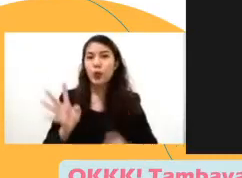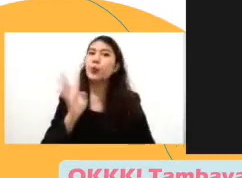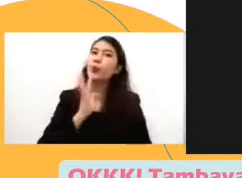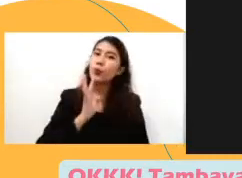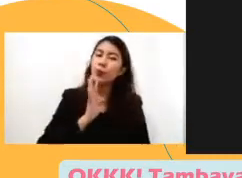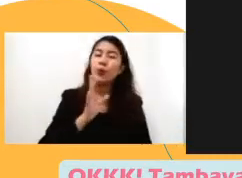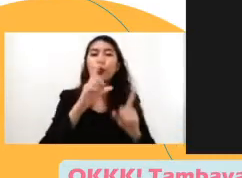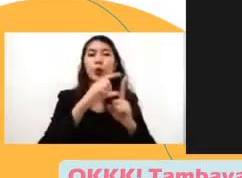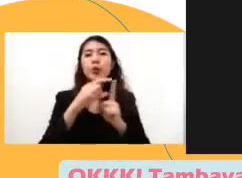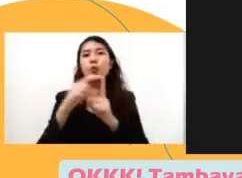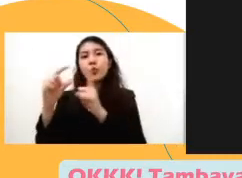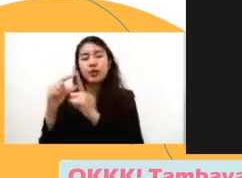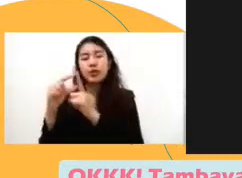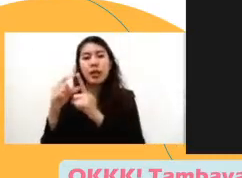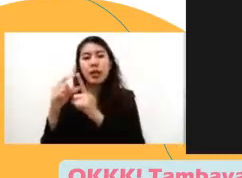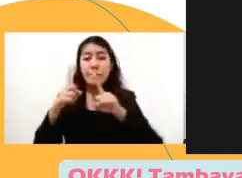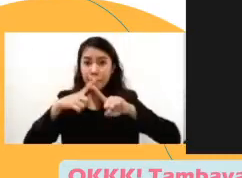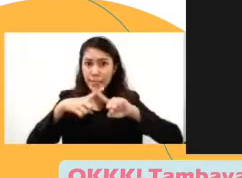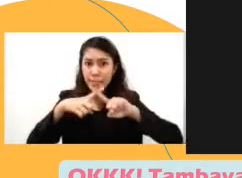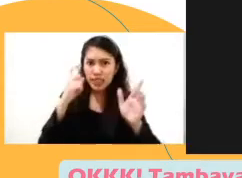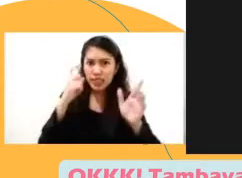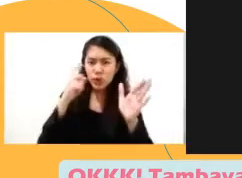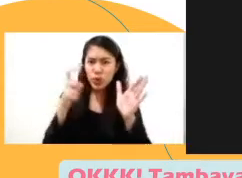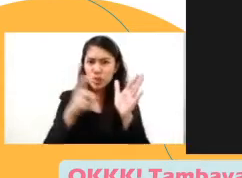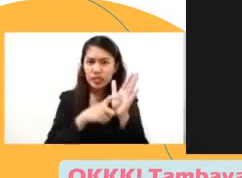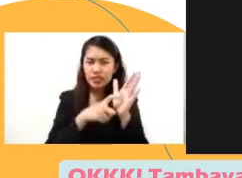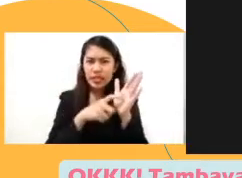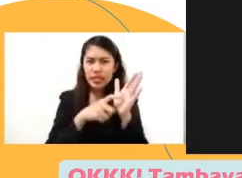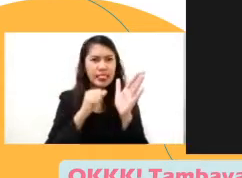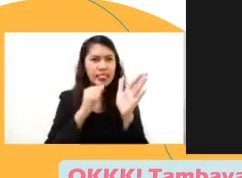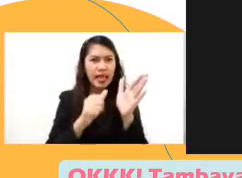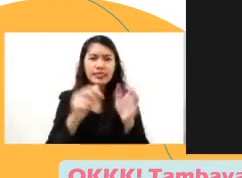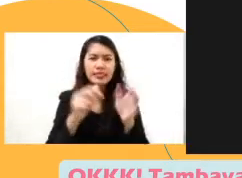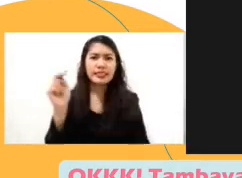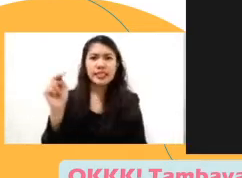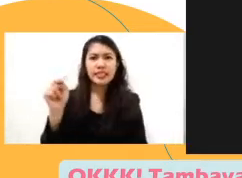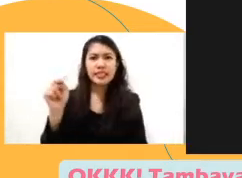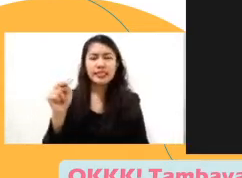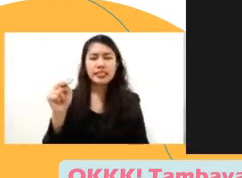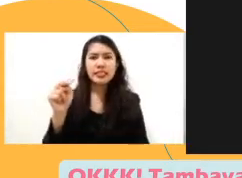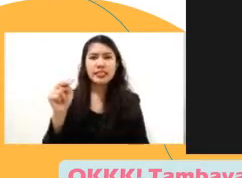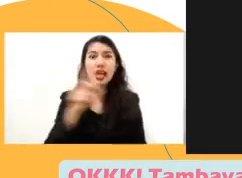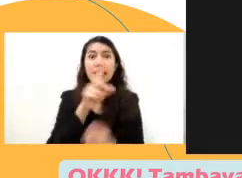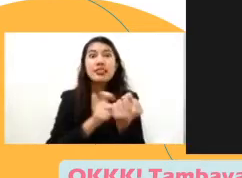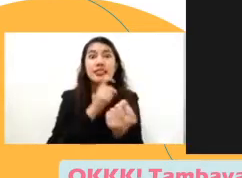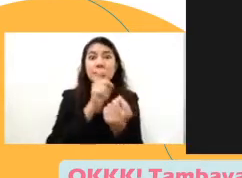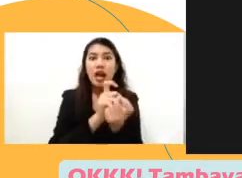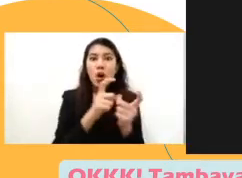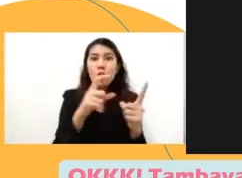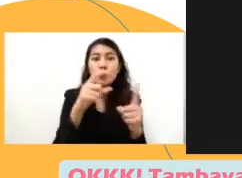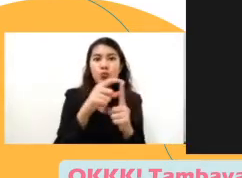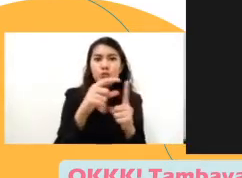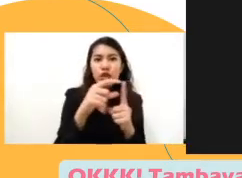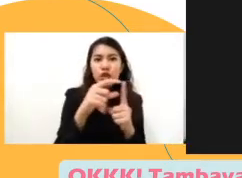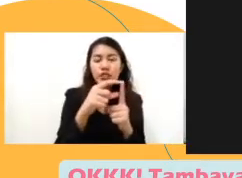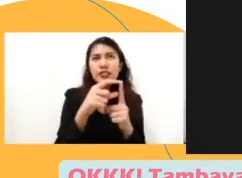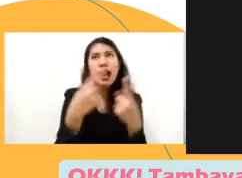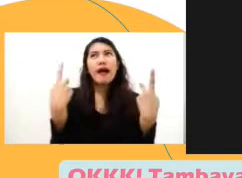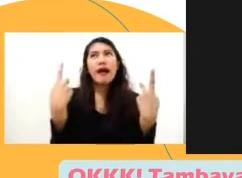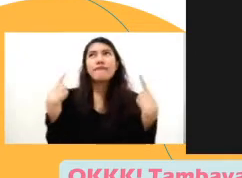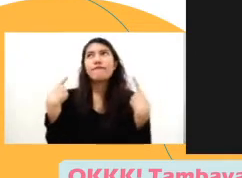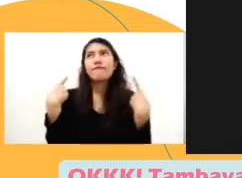mapapansin natin na ang lyrics ay hindi kailangang salita na nagme-make sense o